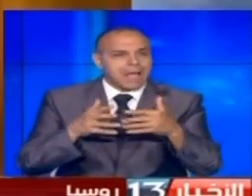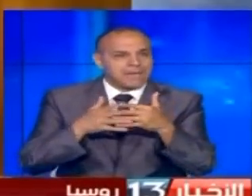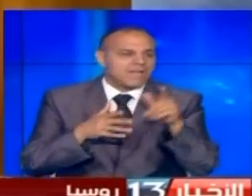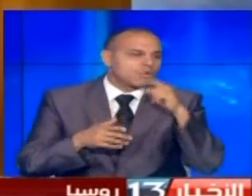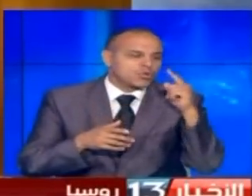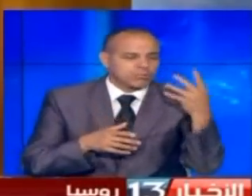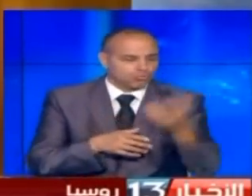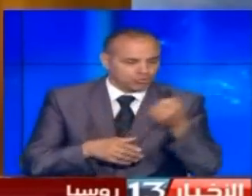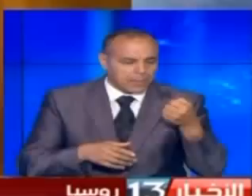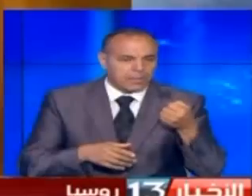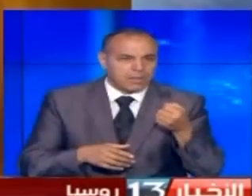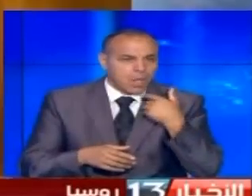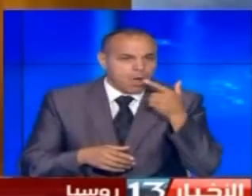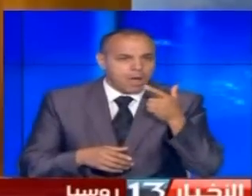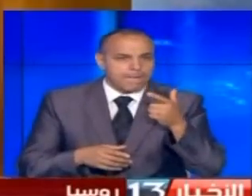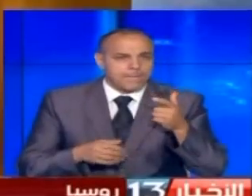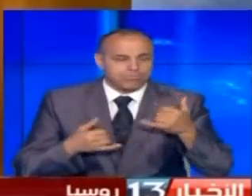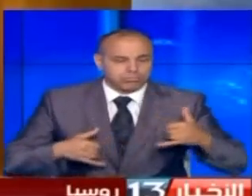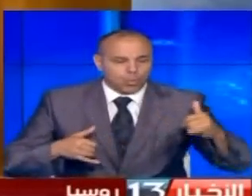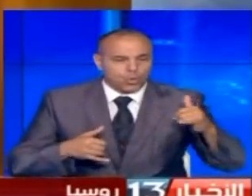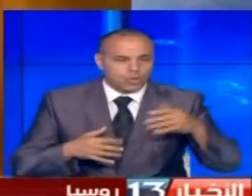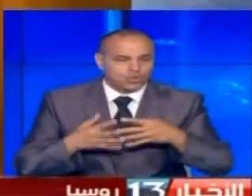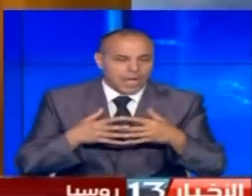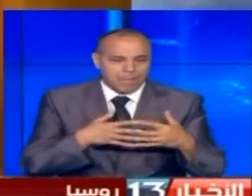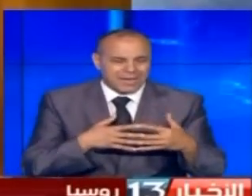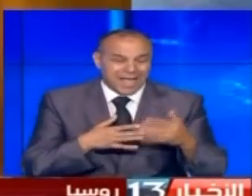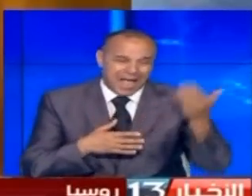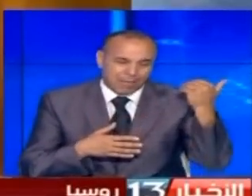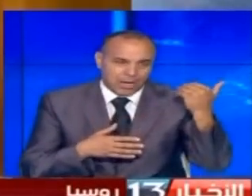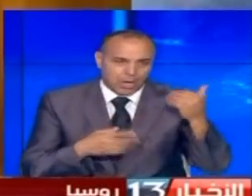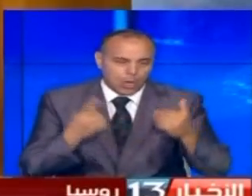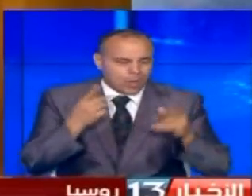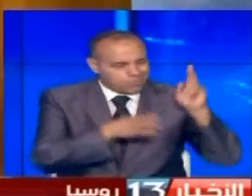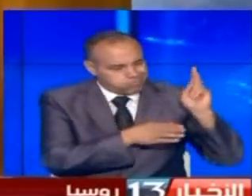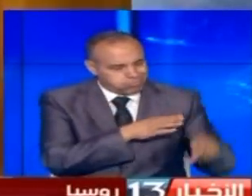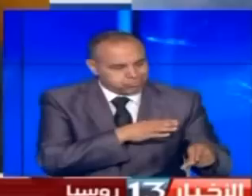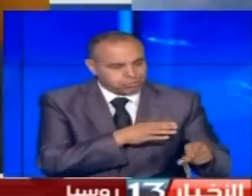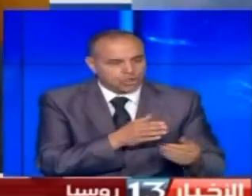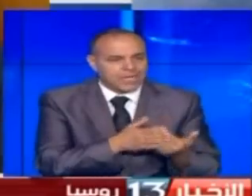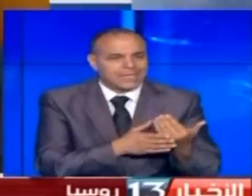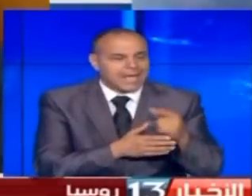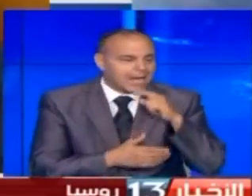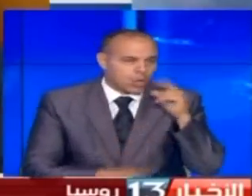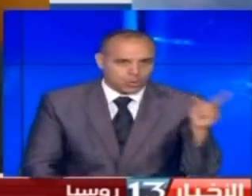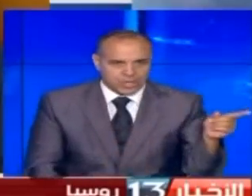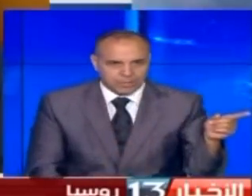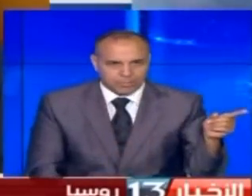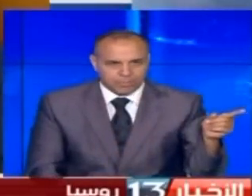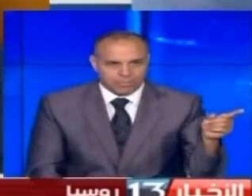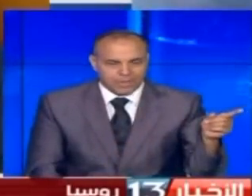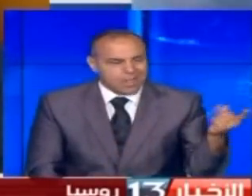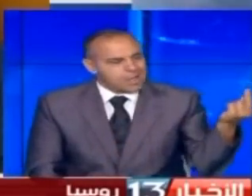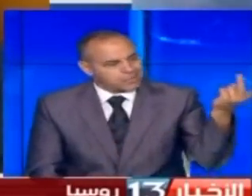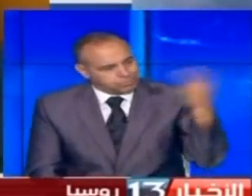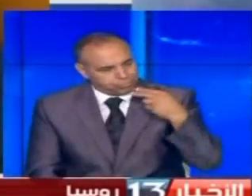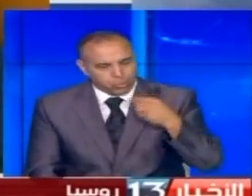أمريكيين بعد أن وافق مجلس النواب والشيوخ الأمريكيان على فرض عقوبات جديدة على روسيا ردا على